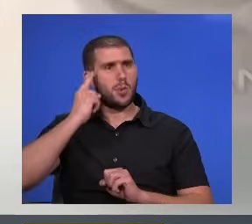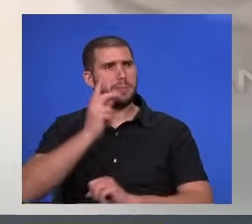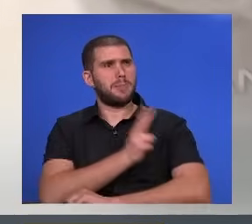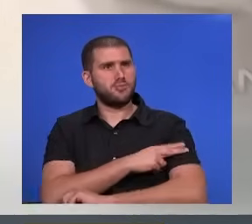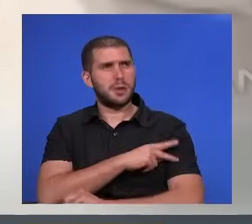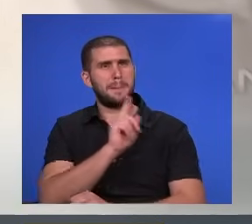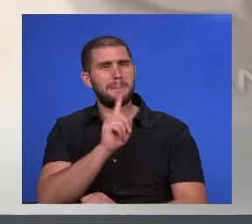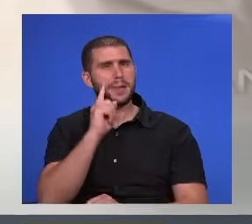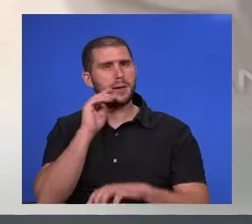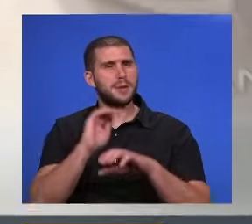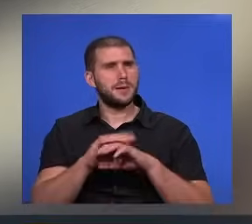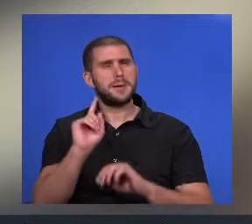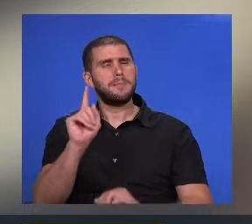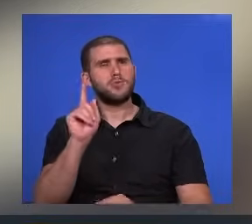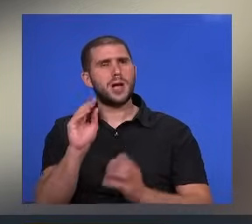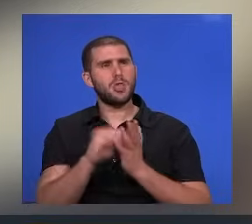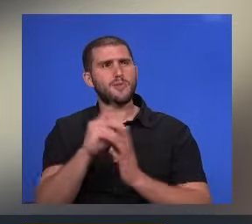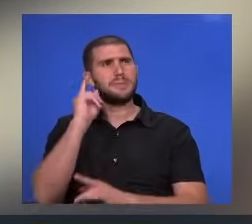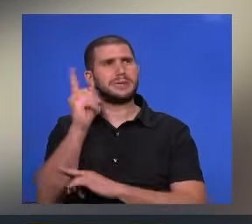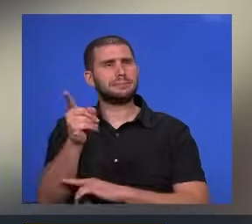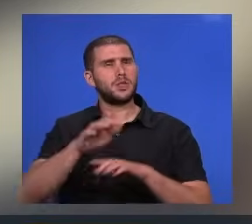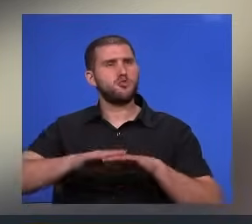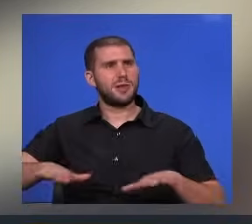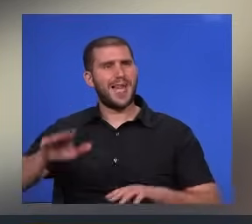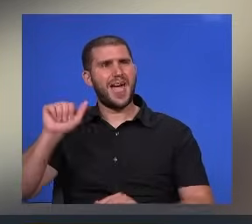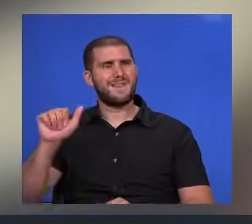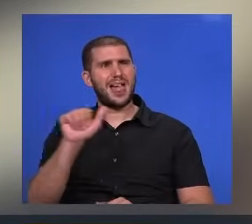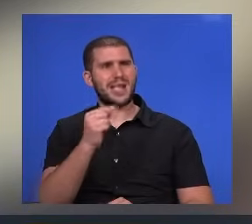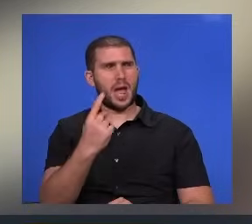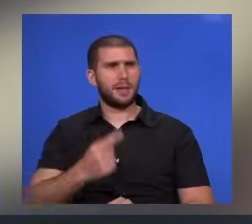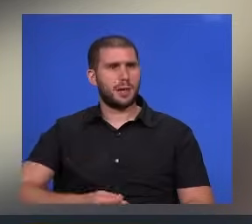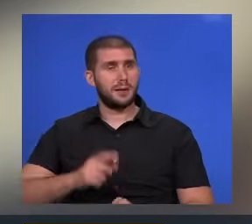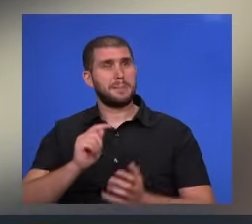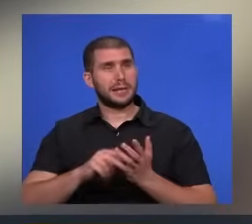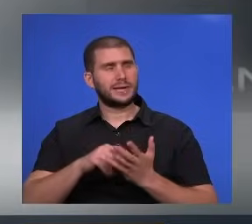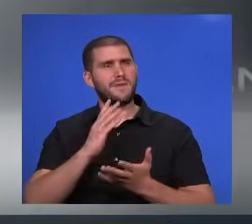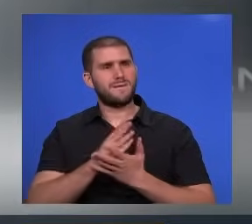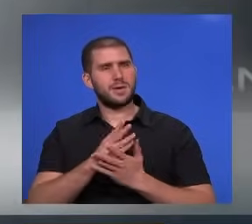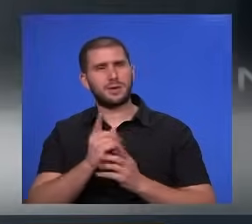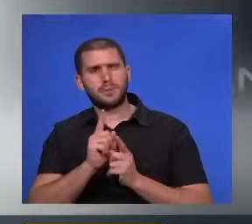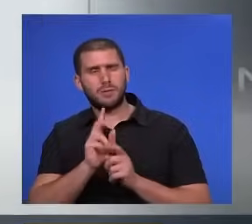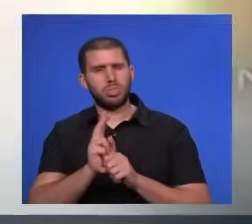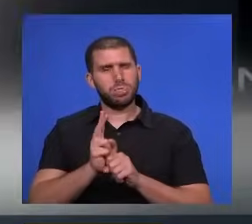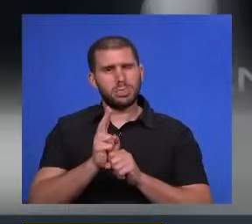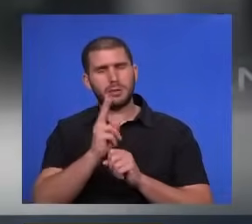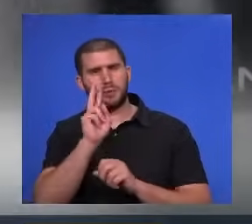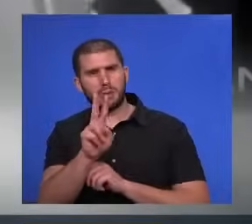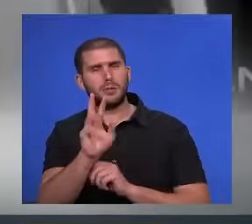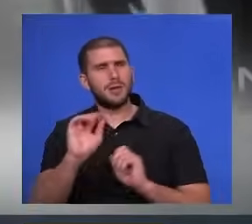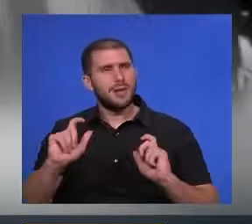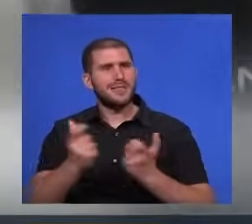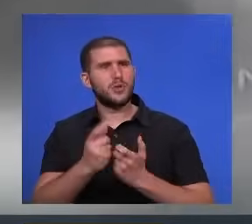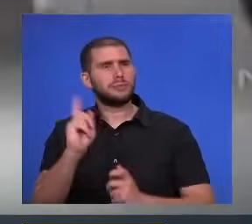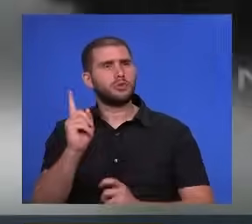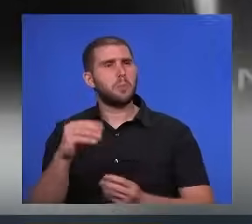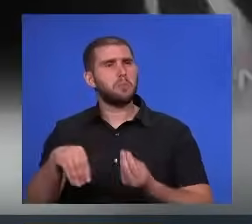רק את זהותו של מי שרשום כמזמין השטיח, אביאל אל גרבלי. לכן מתבצעת תחבולה שמטרתה לתפוס את כל מי